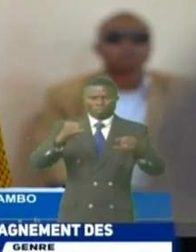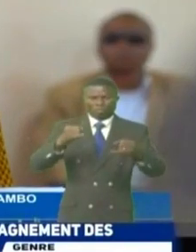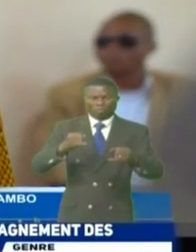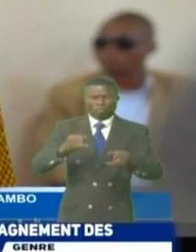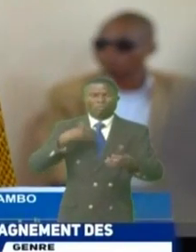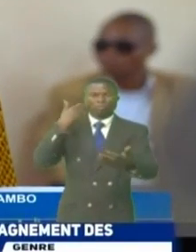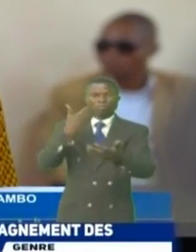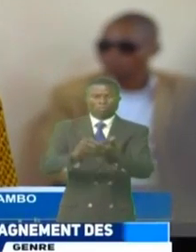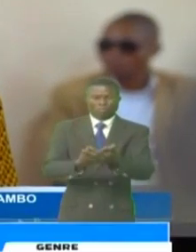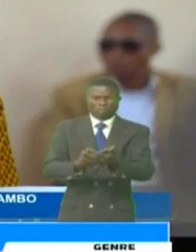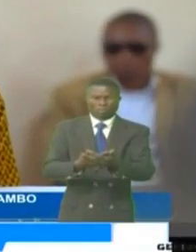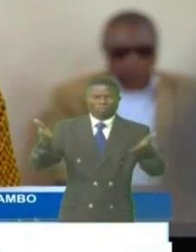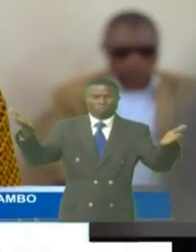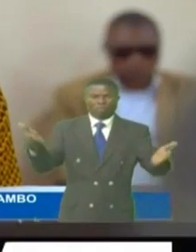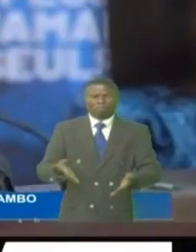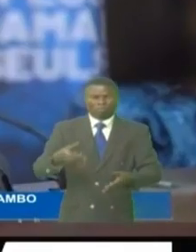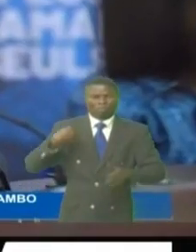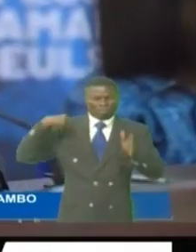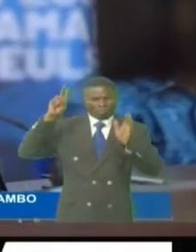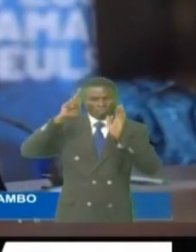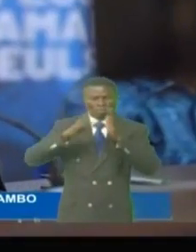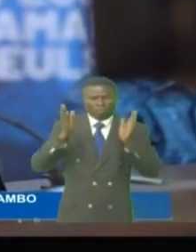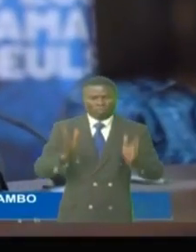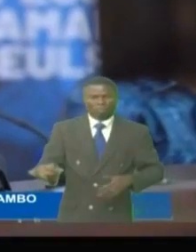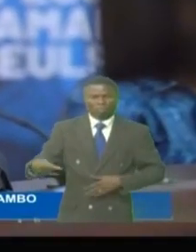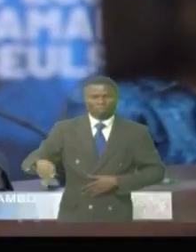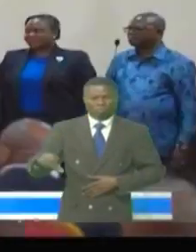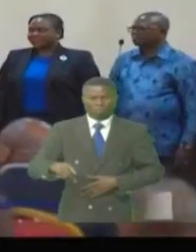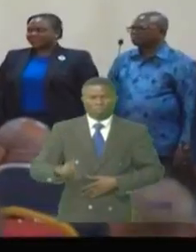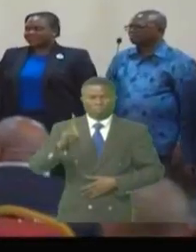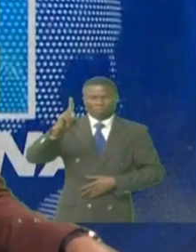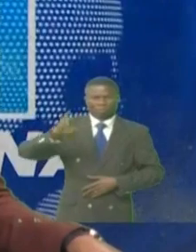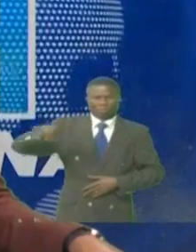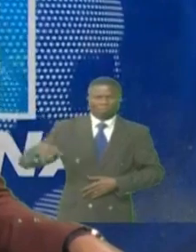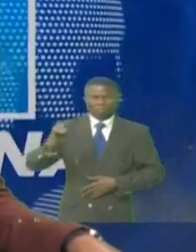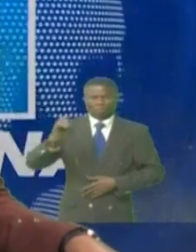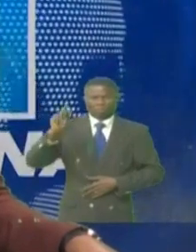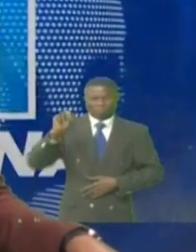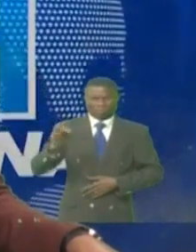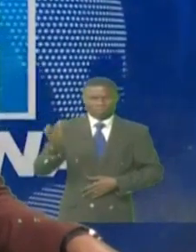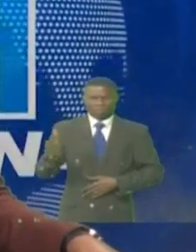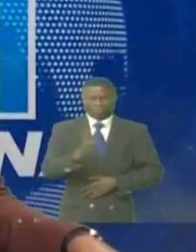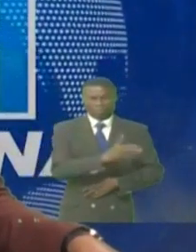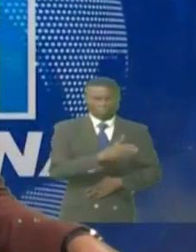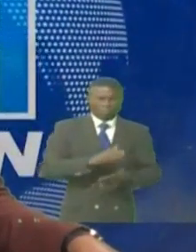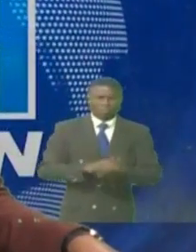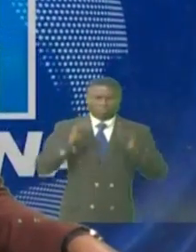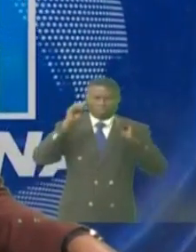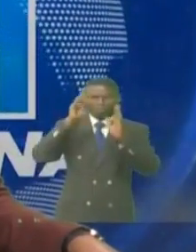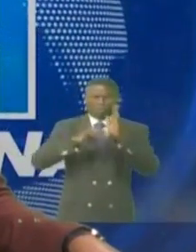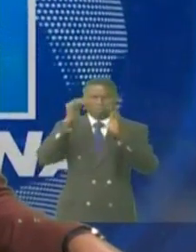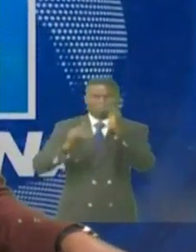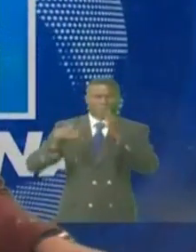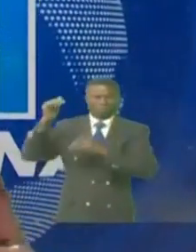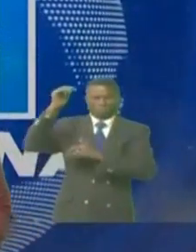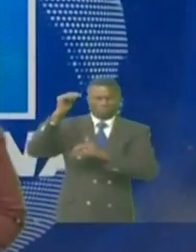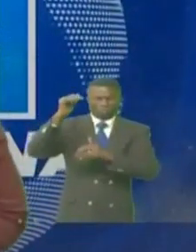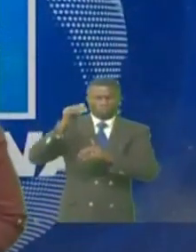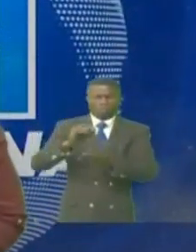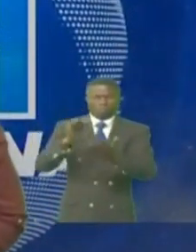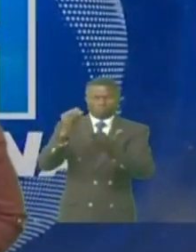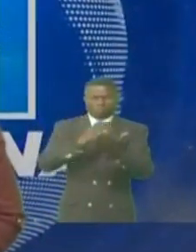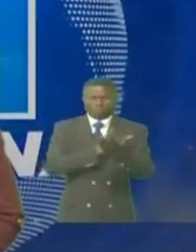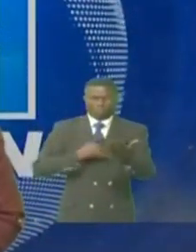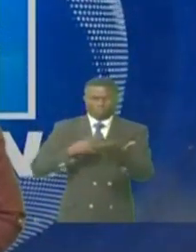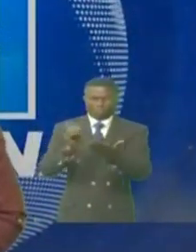Fonarev. C'était en présence du gouverneur de la province, John Kabea. Enseignement supérieur. Les inscriptions